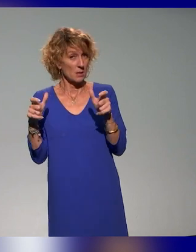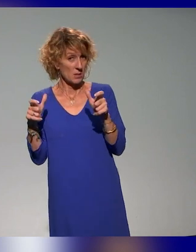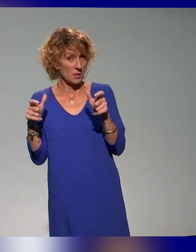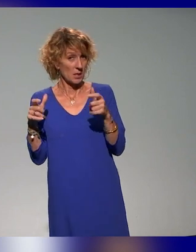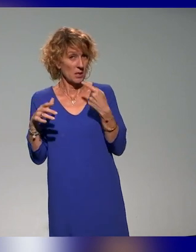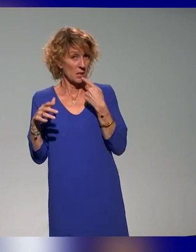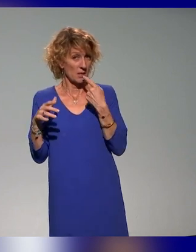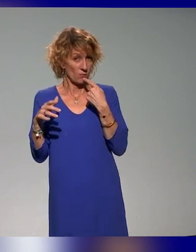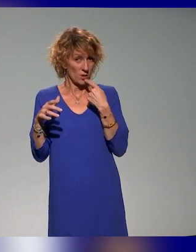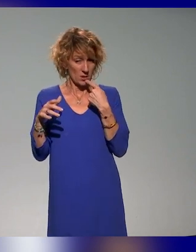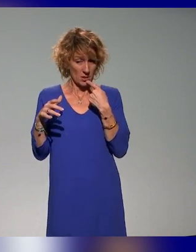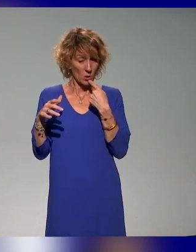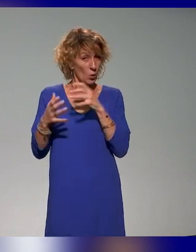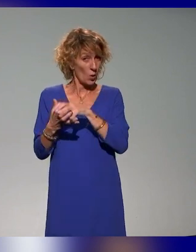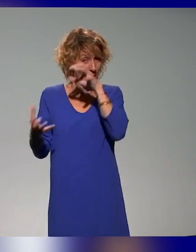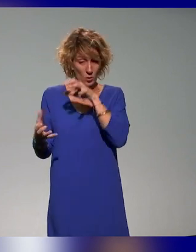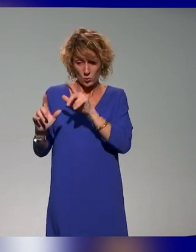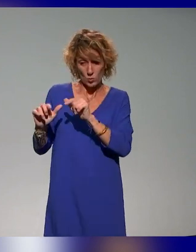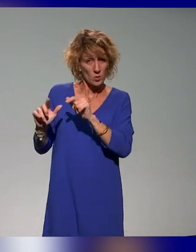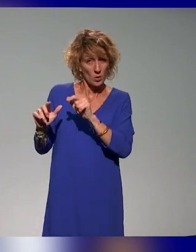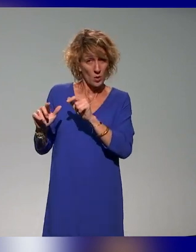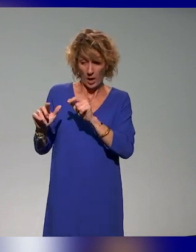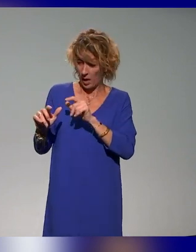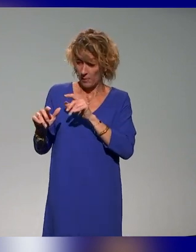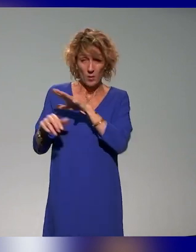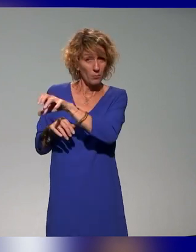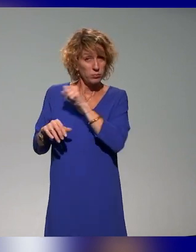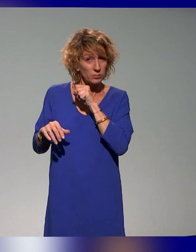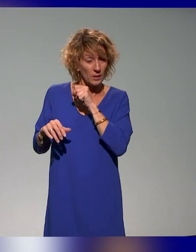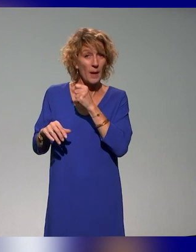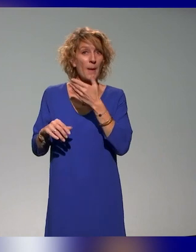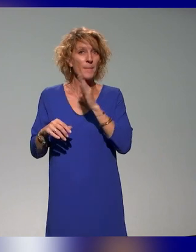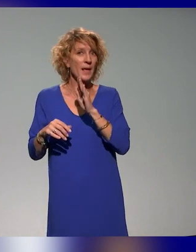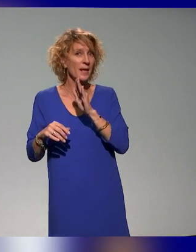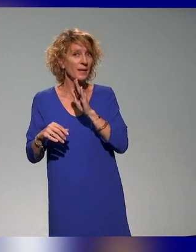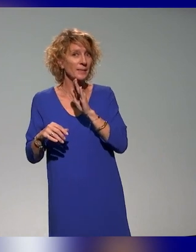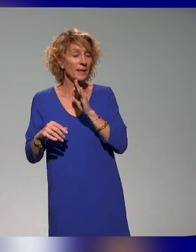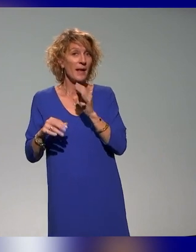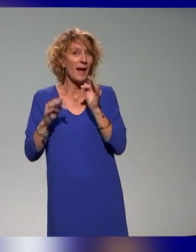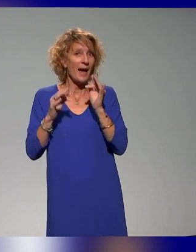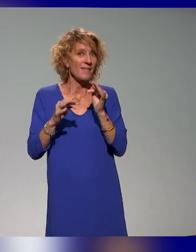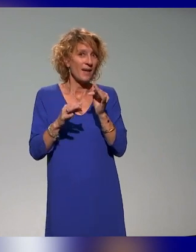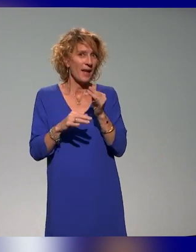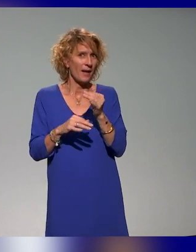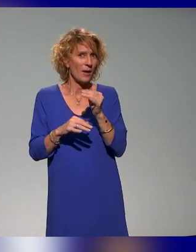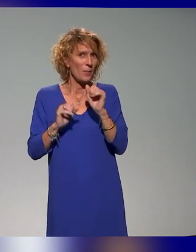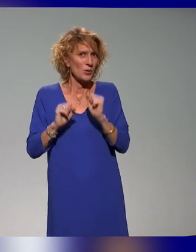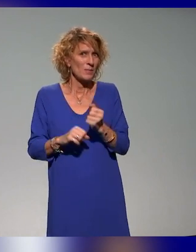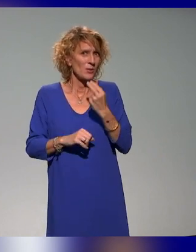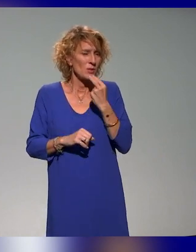une ressource, mais pour autant, l'accessibilité numérique ne garantit pas toujours l'utilisabilité d'un